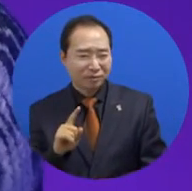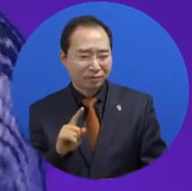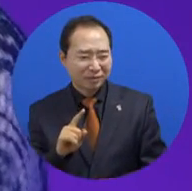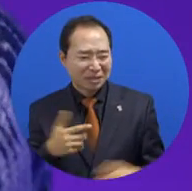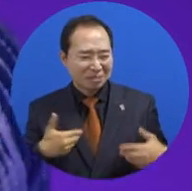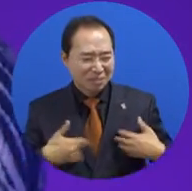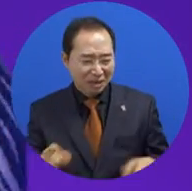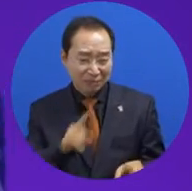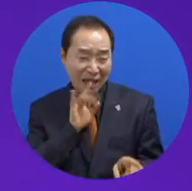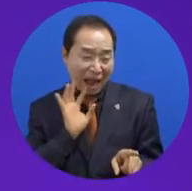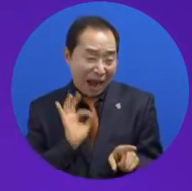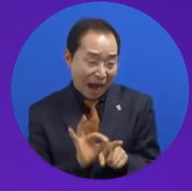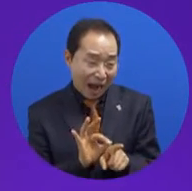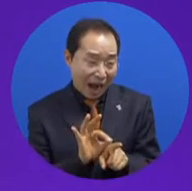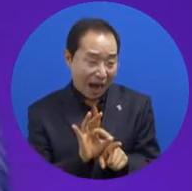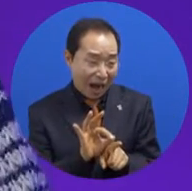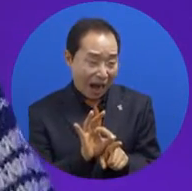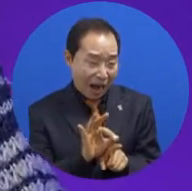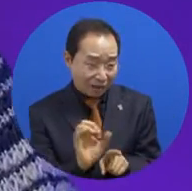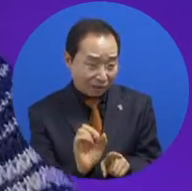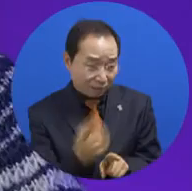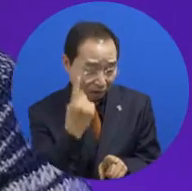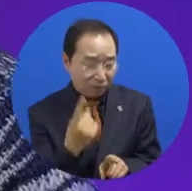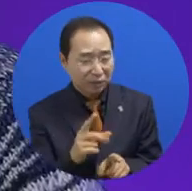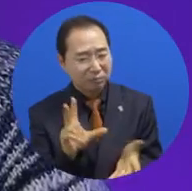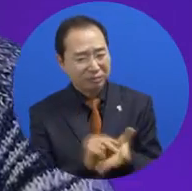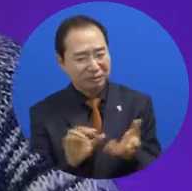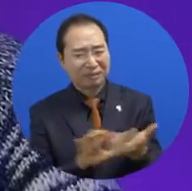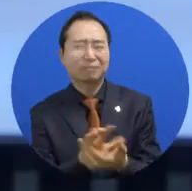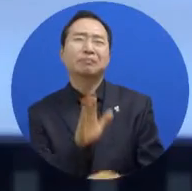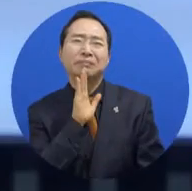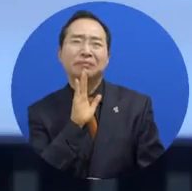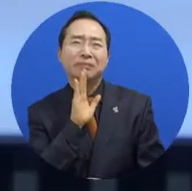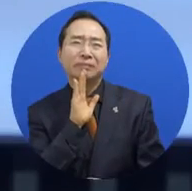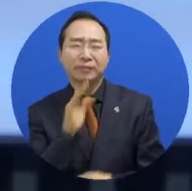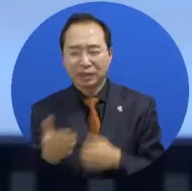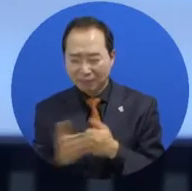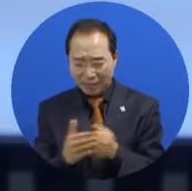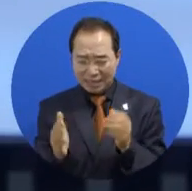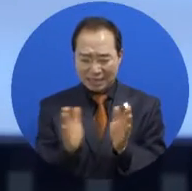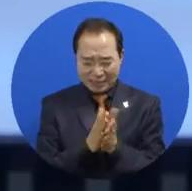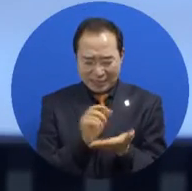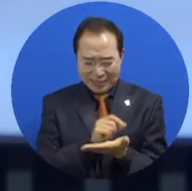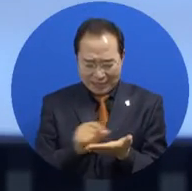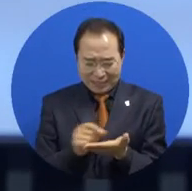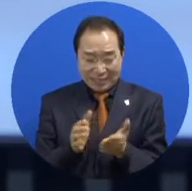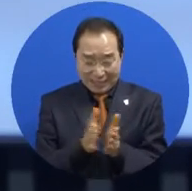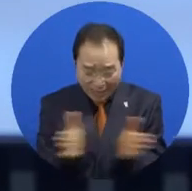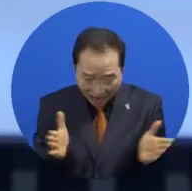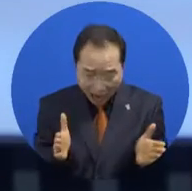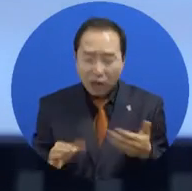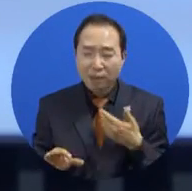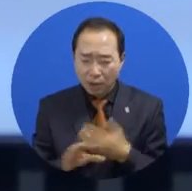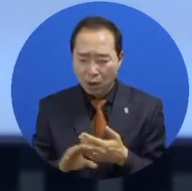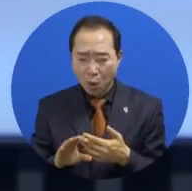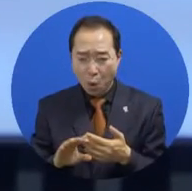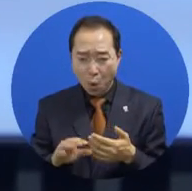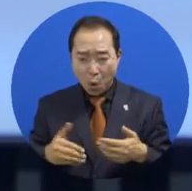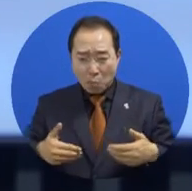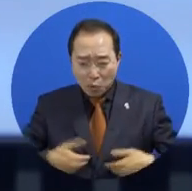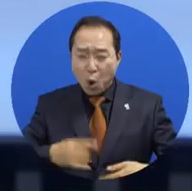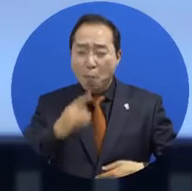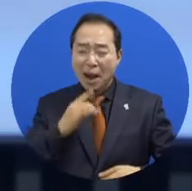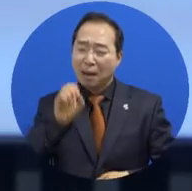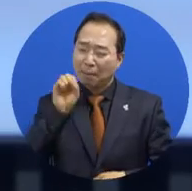잔소리를 안 해도 되는 거 해가지고 문제를 야기하는 경우가 많잖아요. 글쓰기를 하잖아요. 그러면 딱 필요한 잔소리만